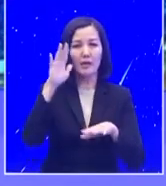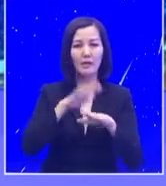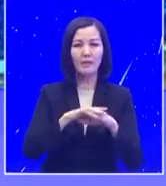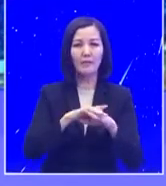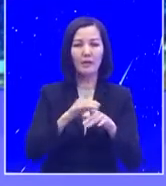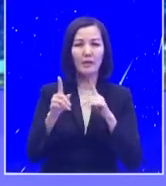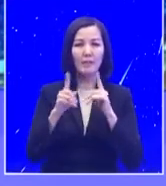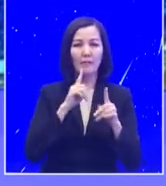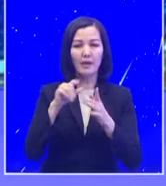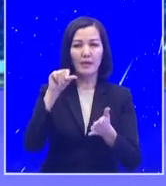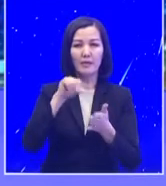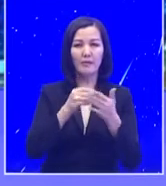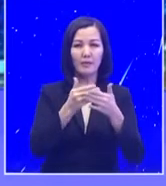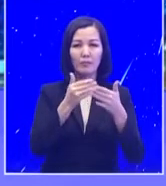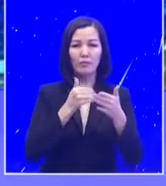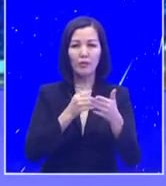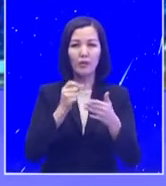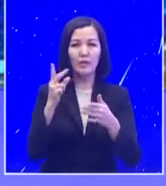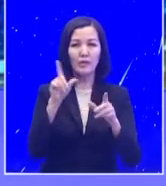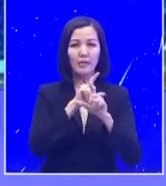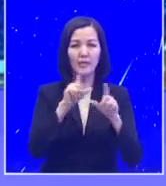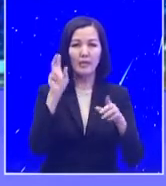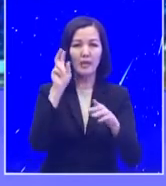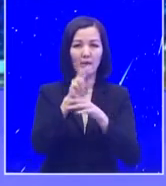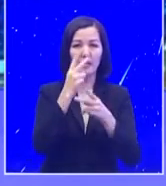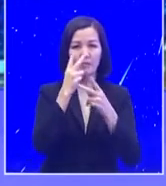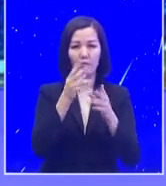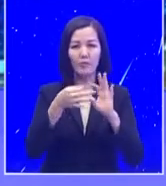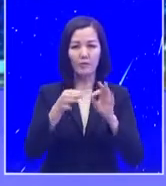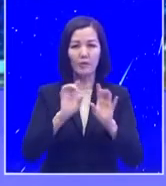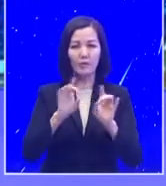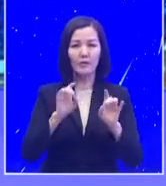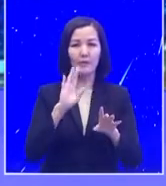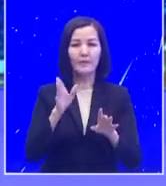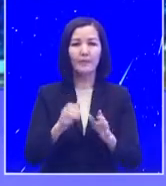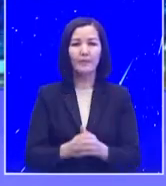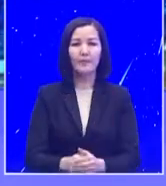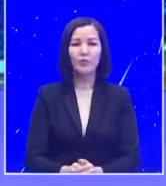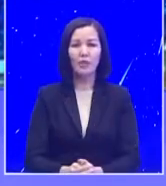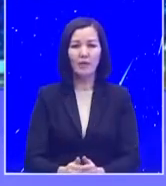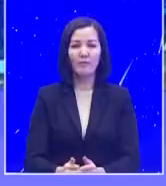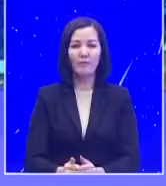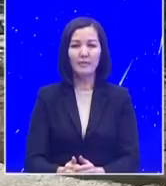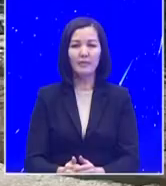есептік баяндамасын тыңдамас бұрын бірқатар нысанды арнайы аралап шықты. Жазира Исаева топтасын.